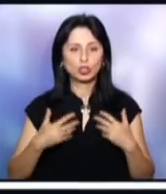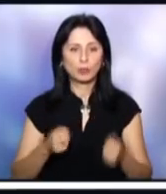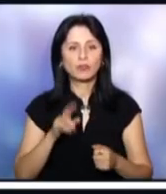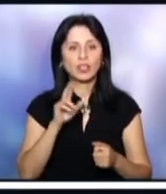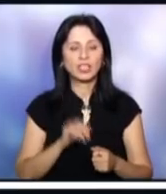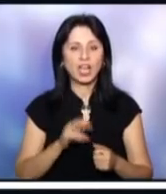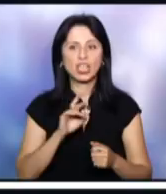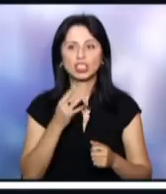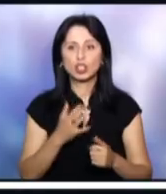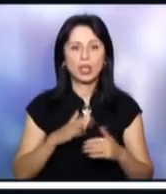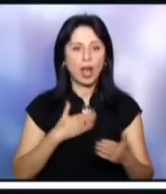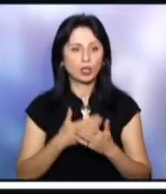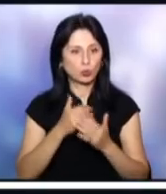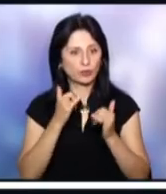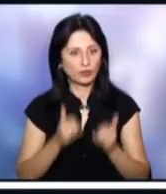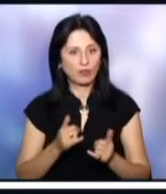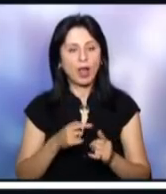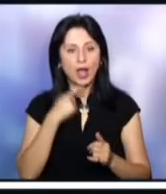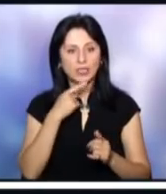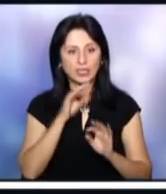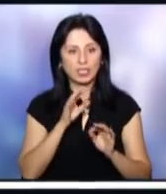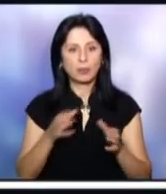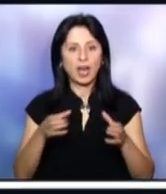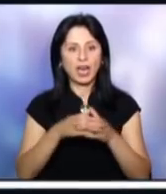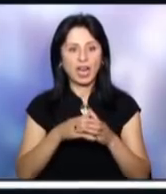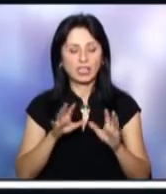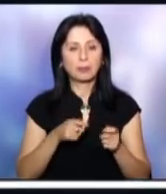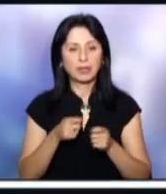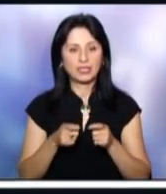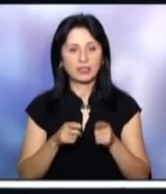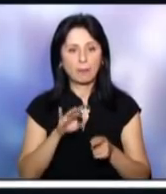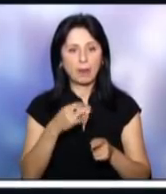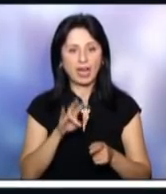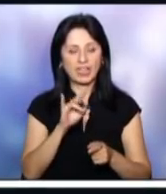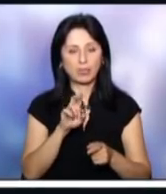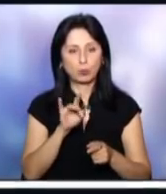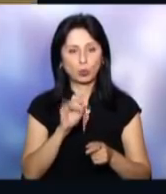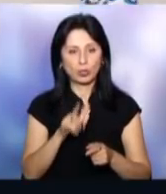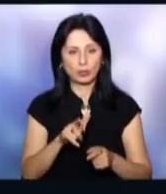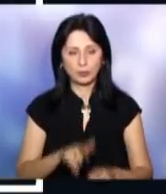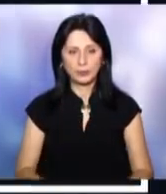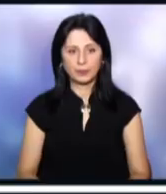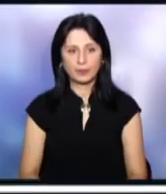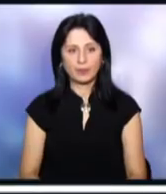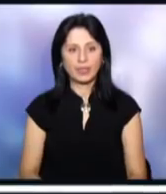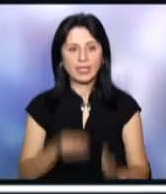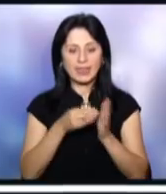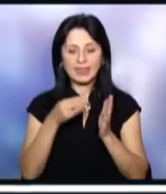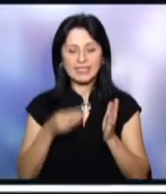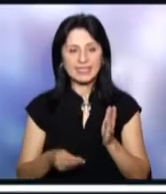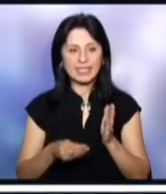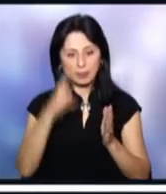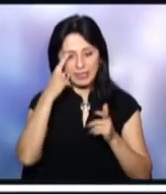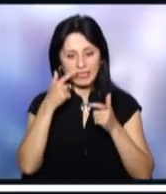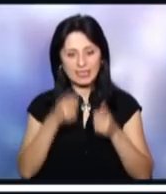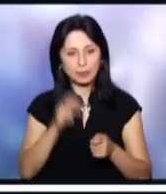და სოციალურ აქტივობაზე, აცხადებს გაერთიანების პრეზიდენტი მაიკლ ნიმბურგი. დისკრიმინაციისა და